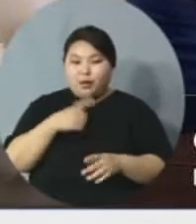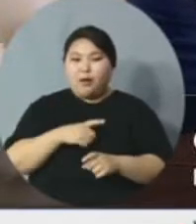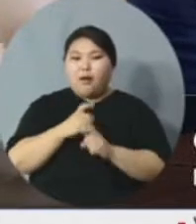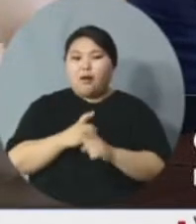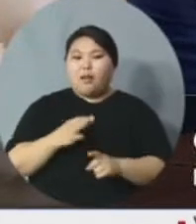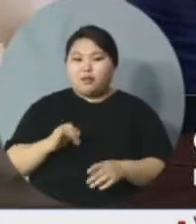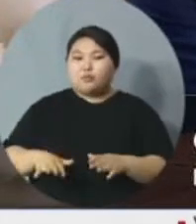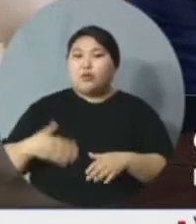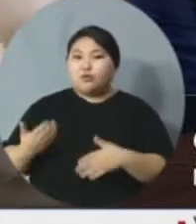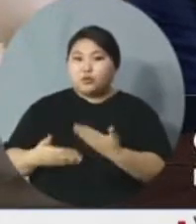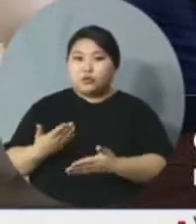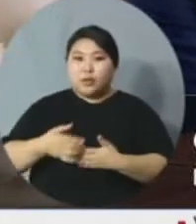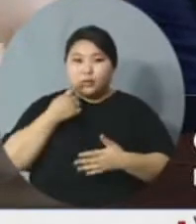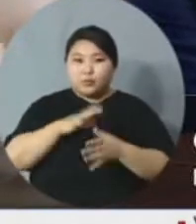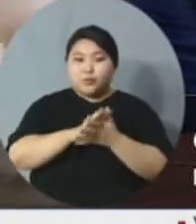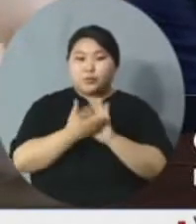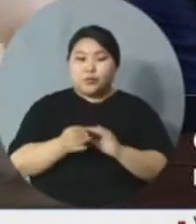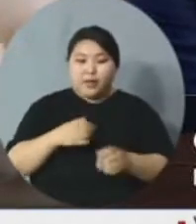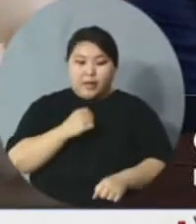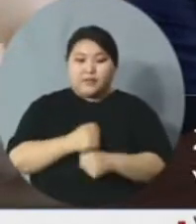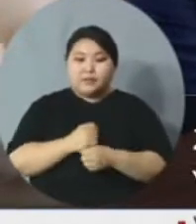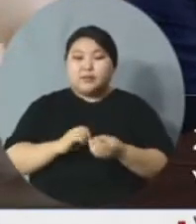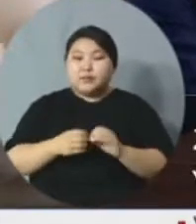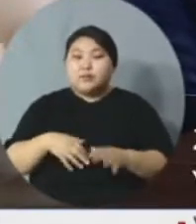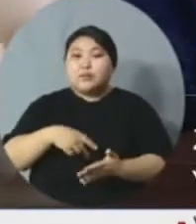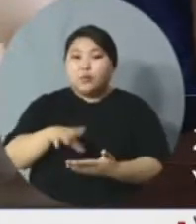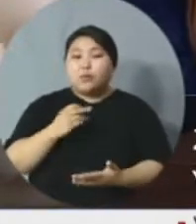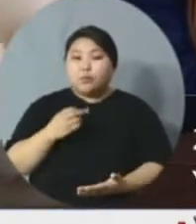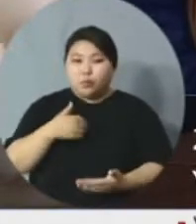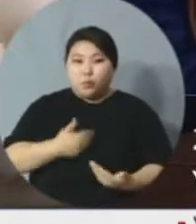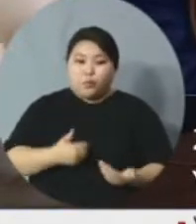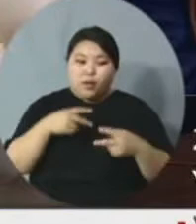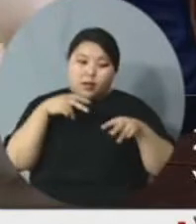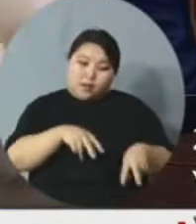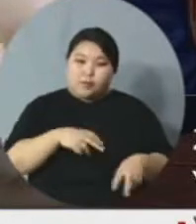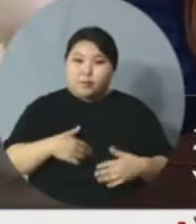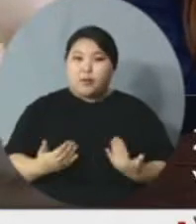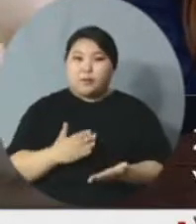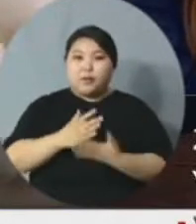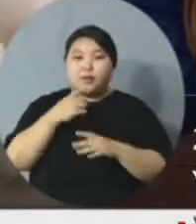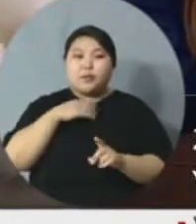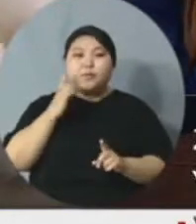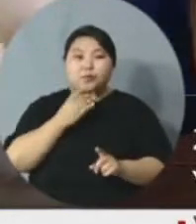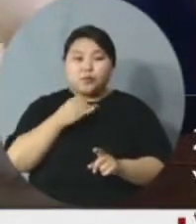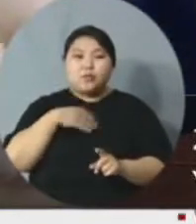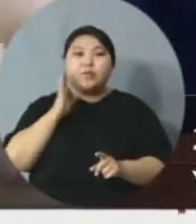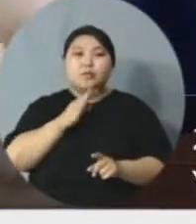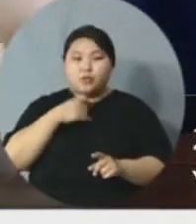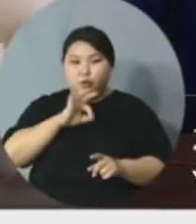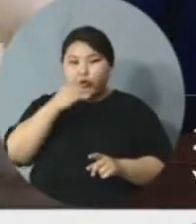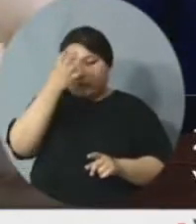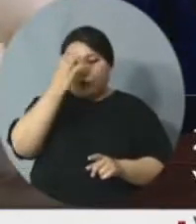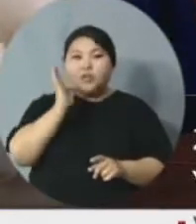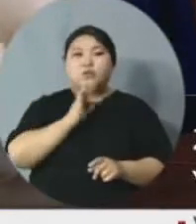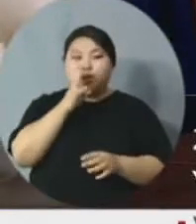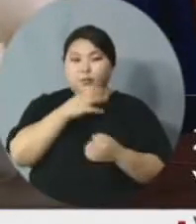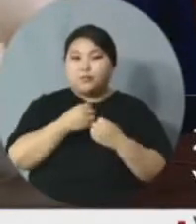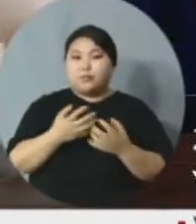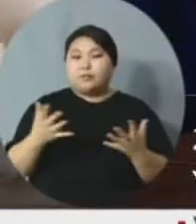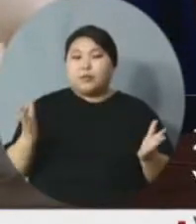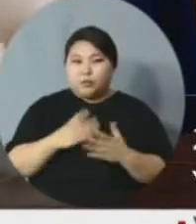ухаарыг халамжаа сольмөхөд зэрэг байна. Ажил хийгээд тангууд яг үүндээ хүүхдээ хараад байж байгаа юм гэдэг чинь их чинь хүүхд толгоос их шүү маш их байна шүү